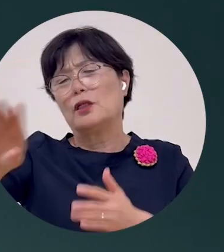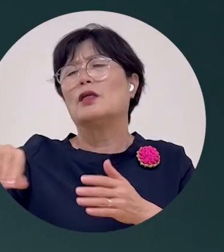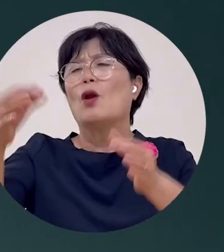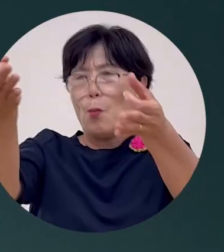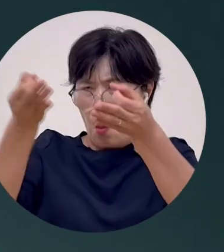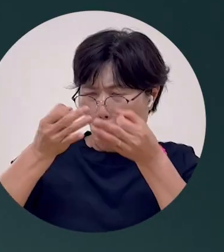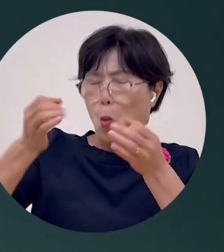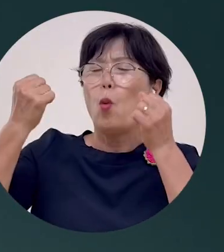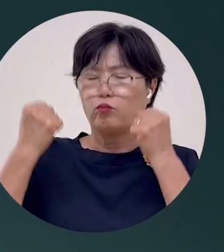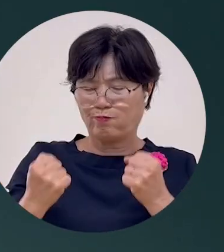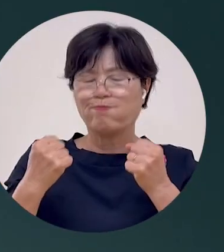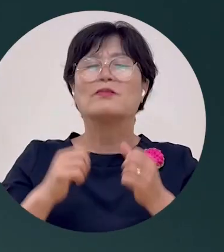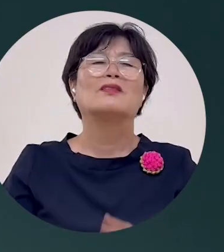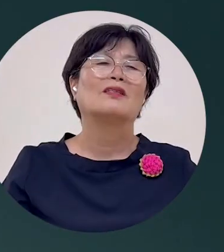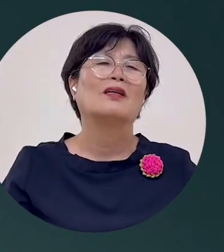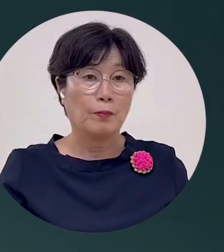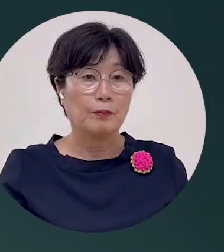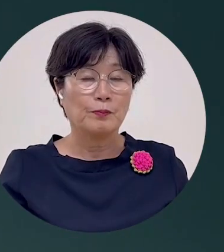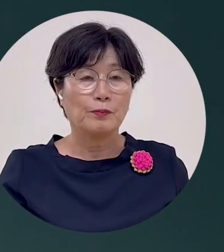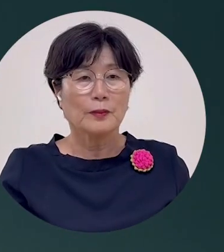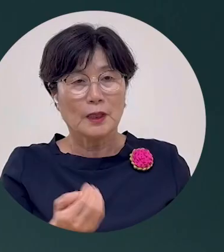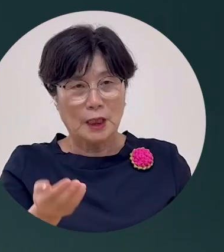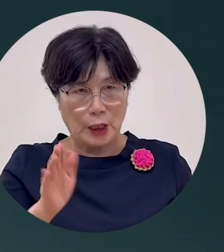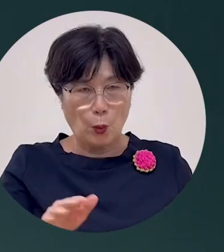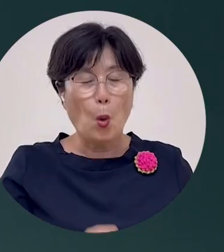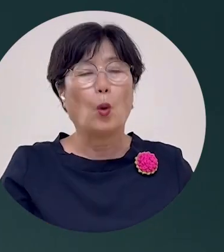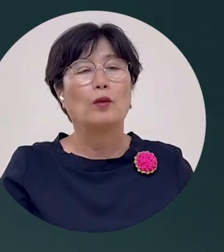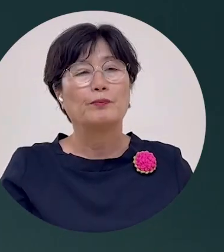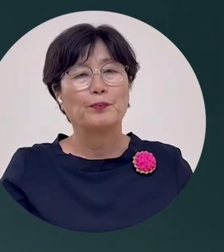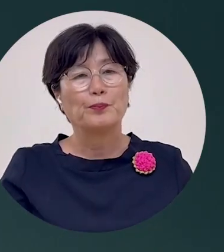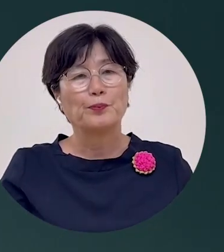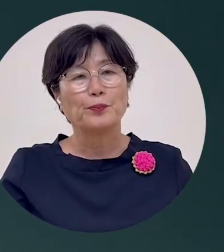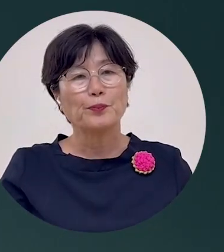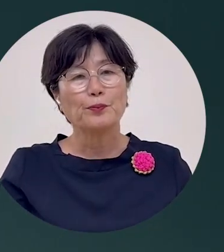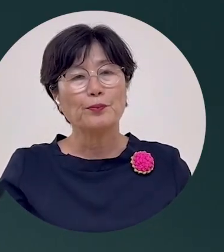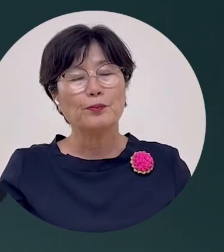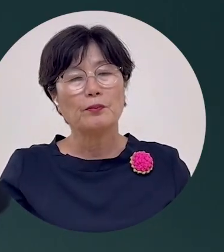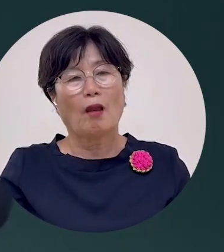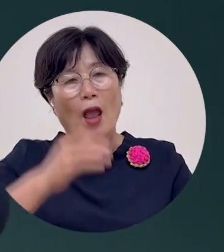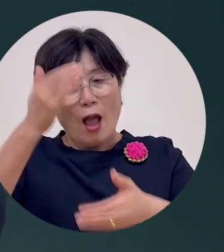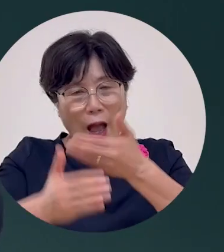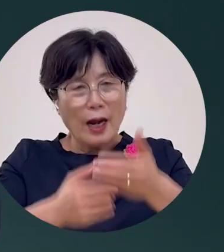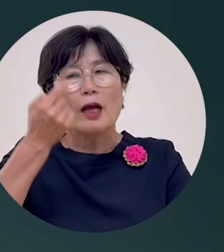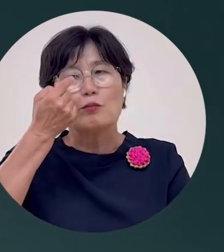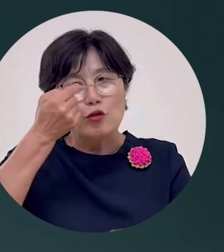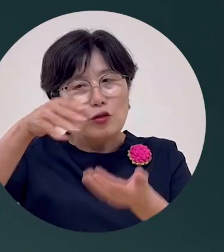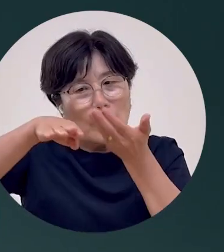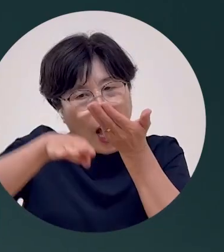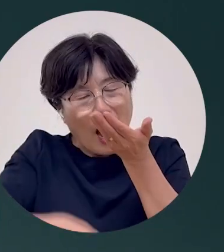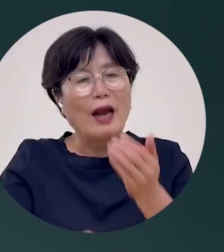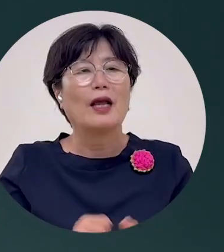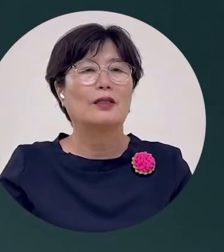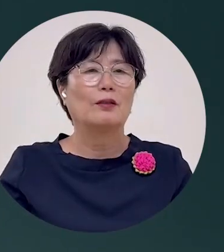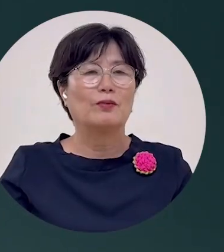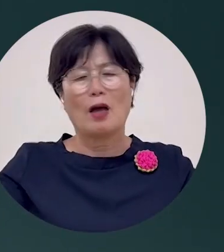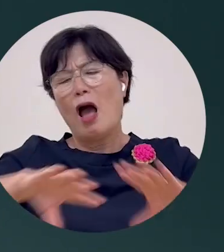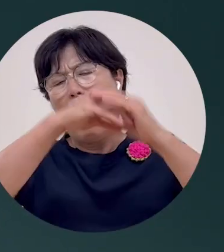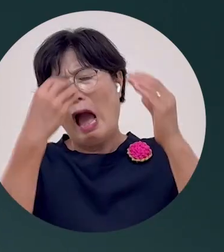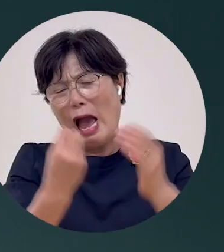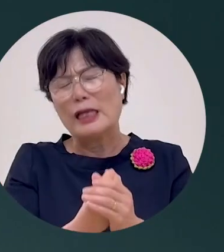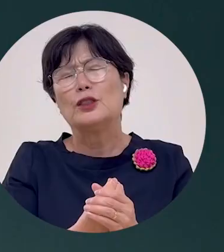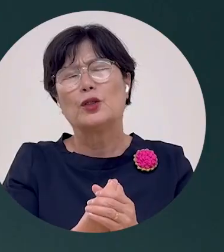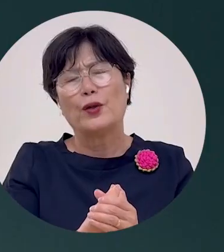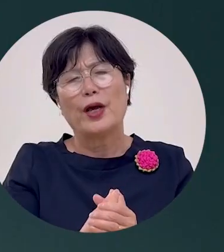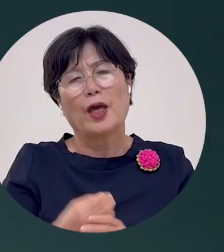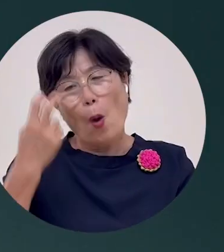지켜보셨어요. 자, 그리고 처음 인간은 그 하나님의 눈 아래에서 안전하게 보호를